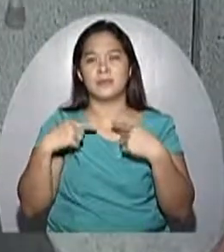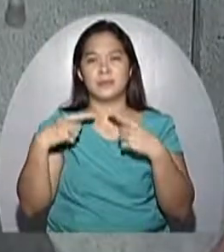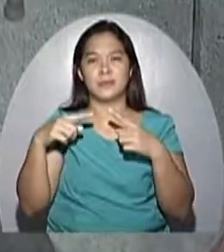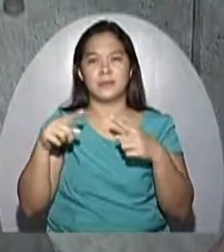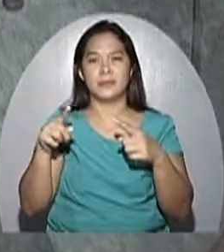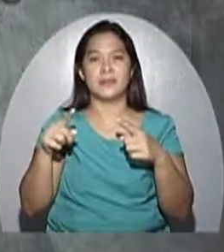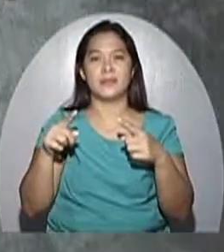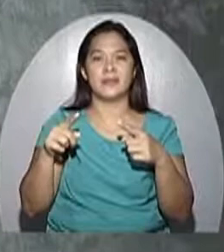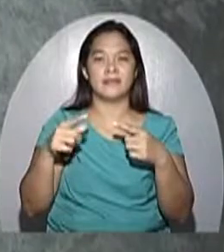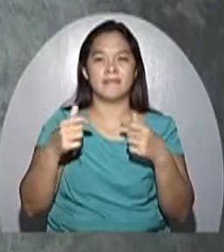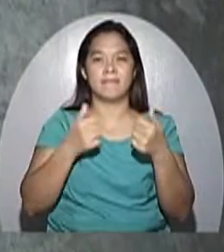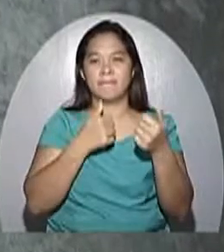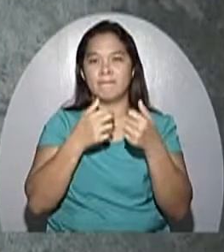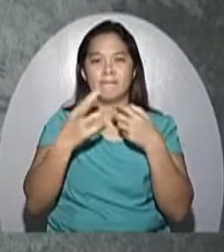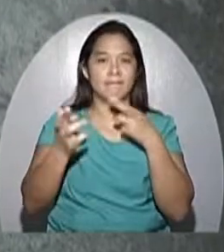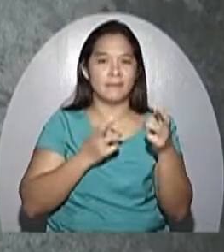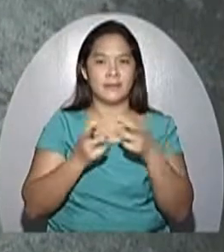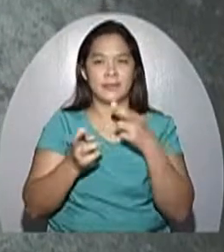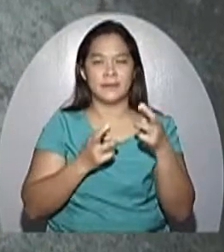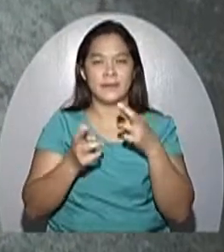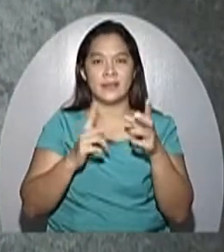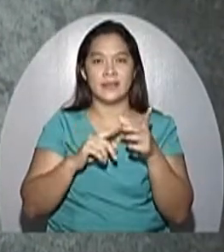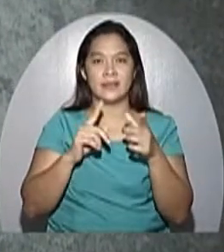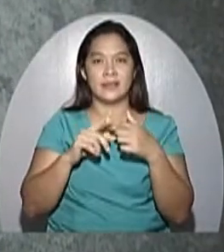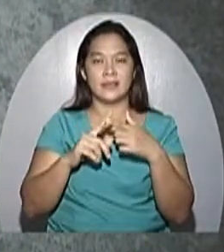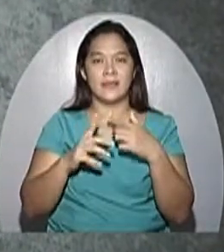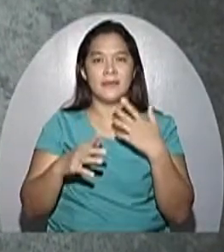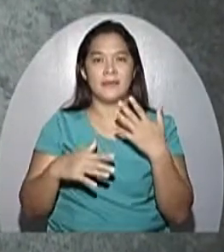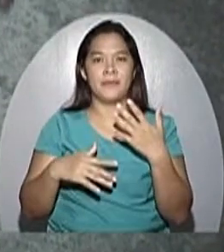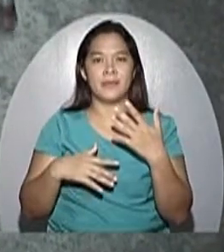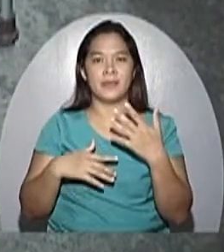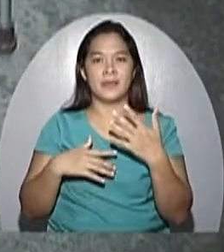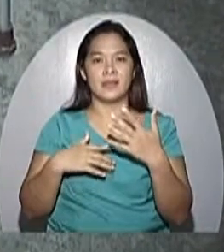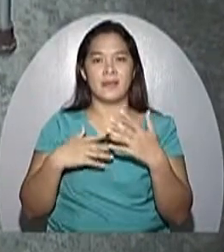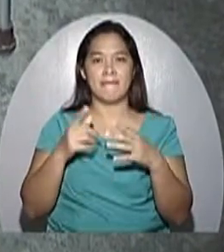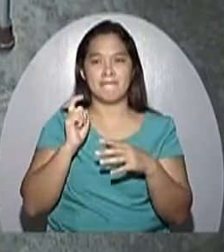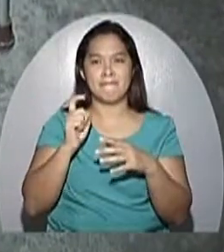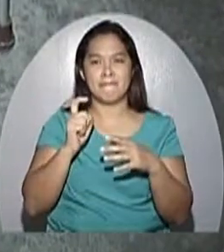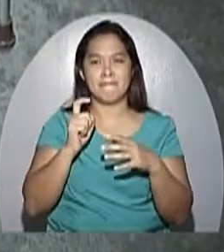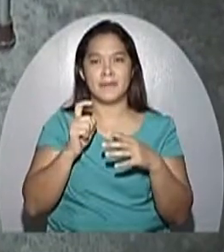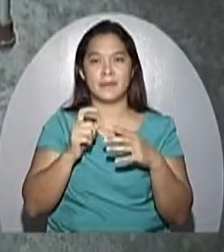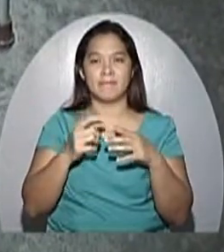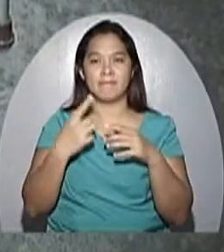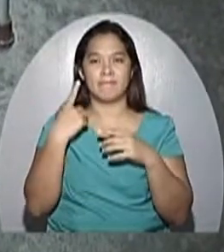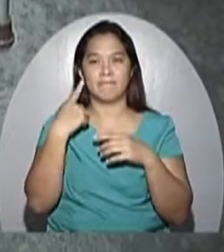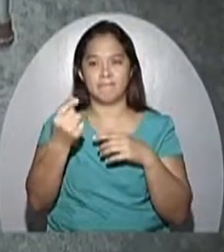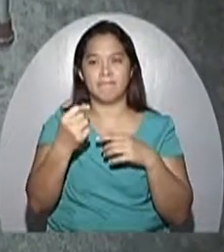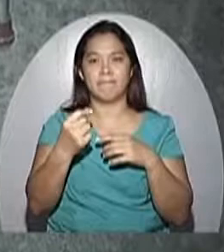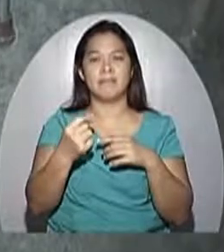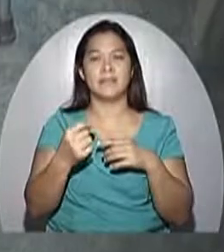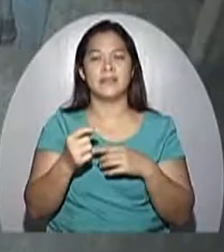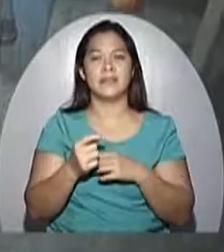ano, sa pinagkakariraan namin. Tapos po, sa sobrang bilis po,